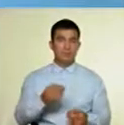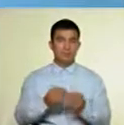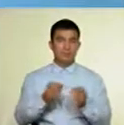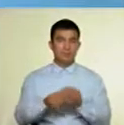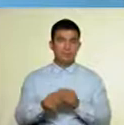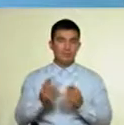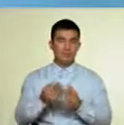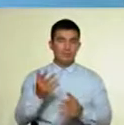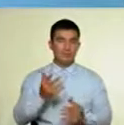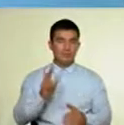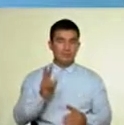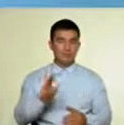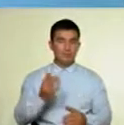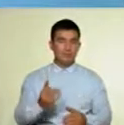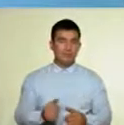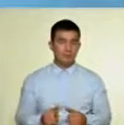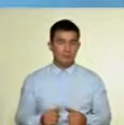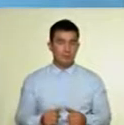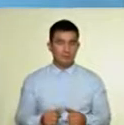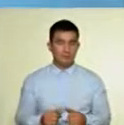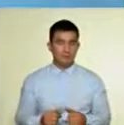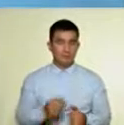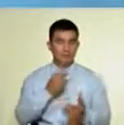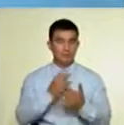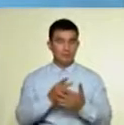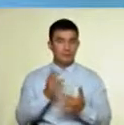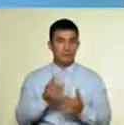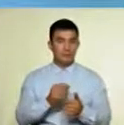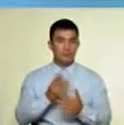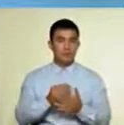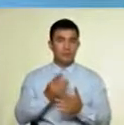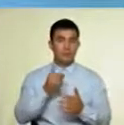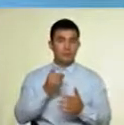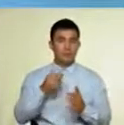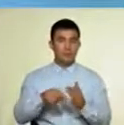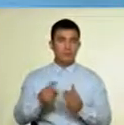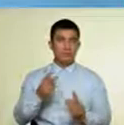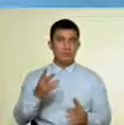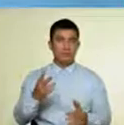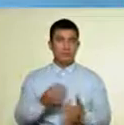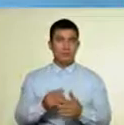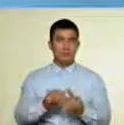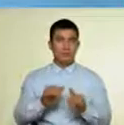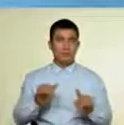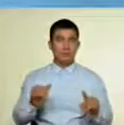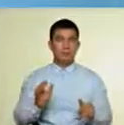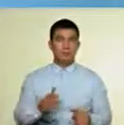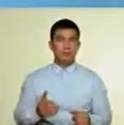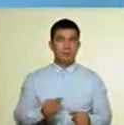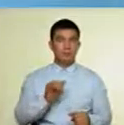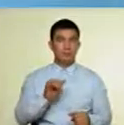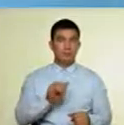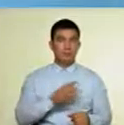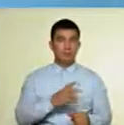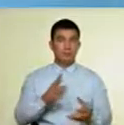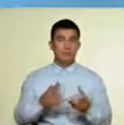ning kvadrati, ya'ni minus 0.10'dan 5 ning kvadrati 0.125, uni 2 ga ko'paytirsak, demek bizde